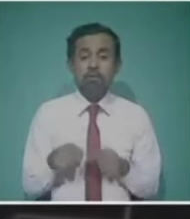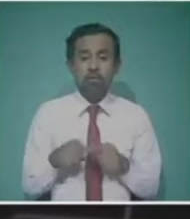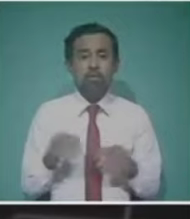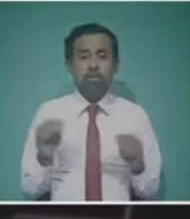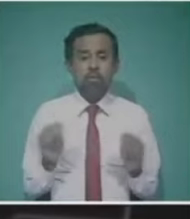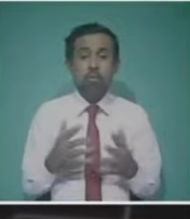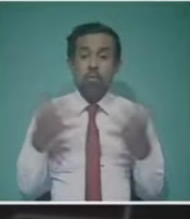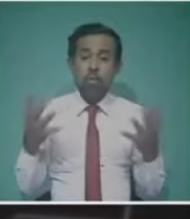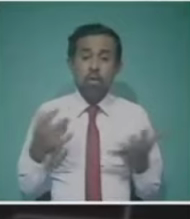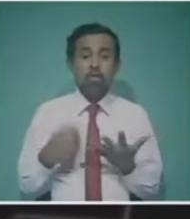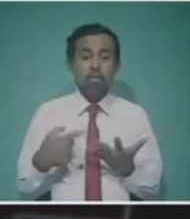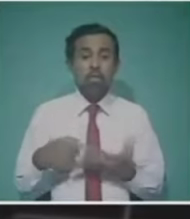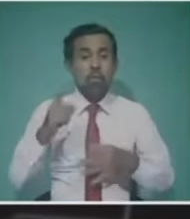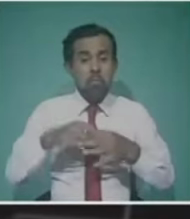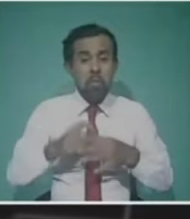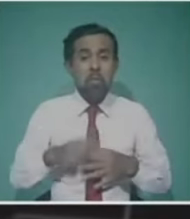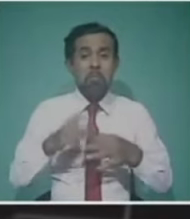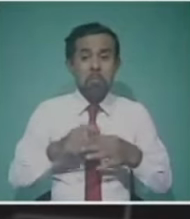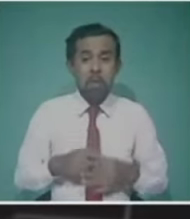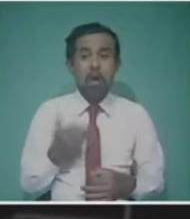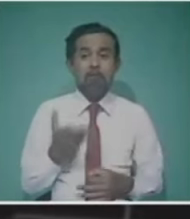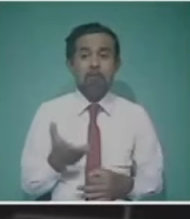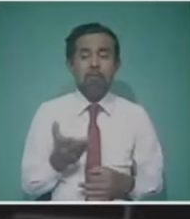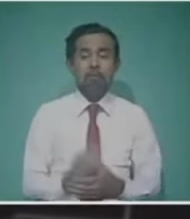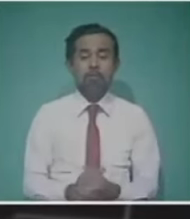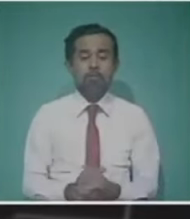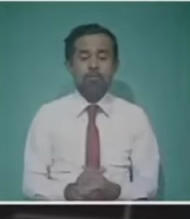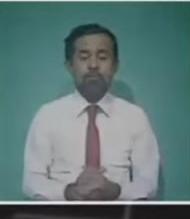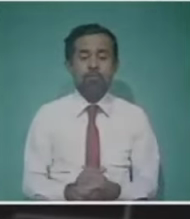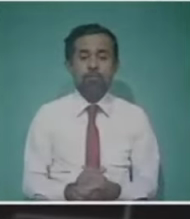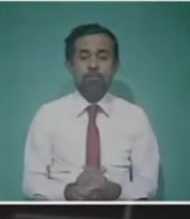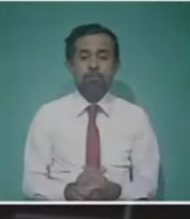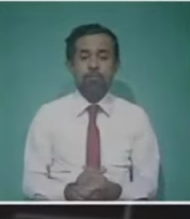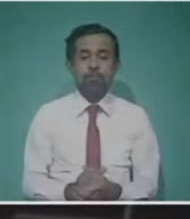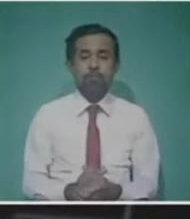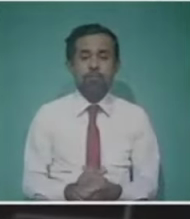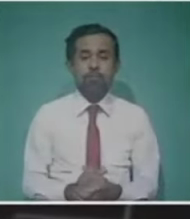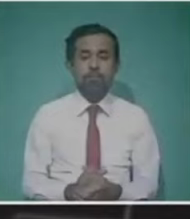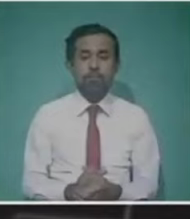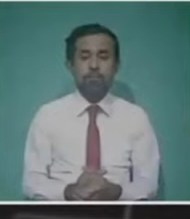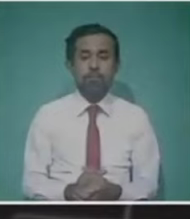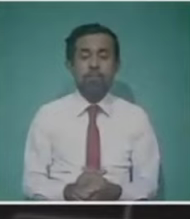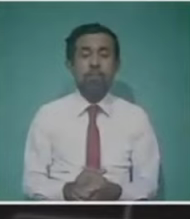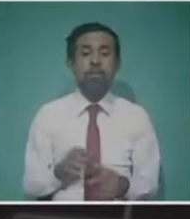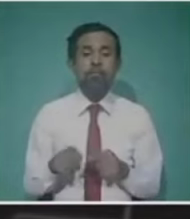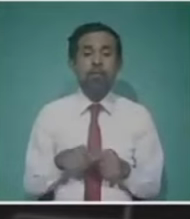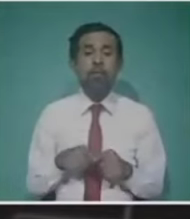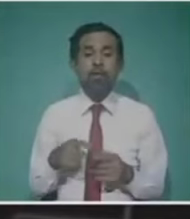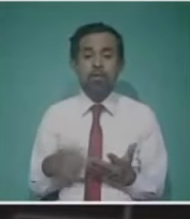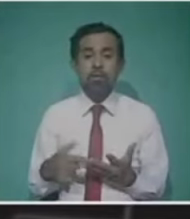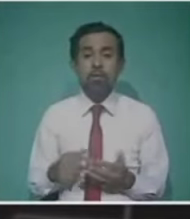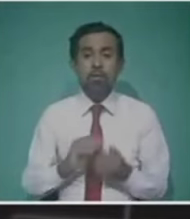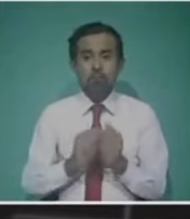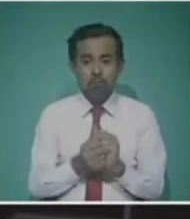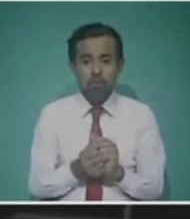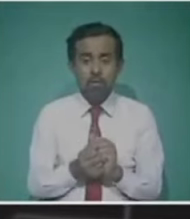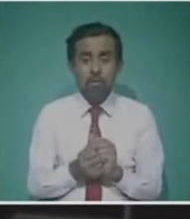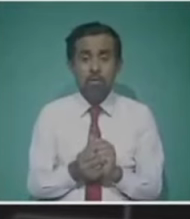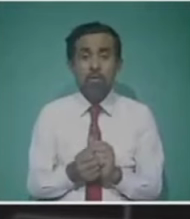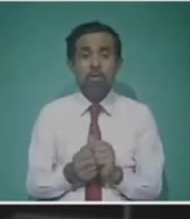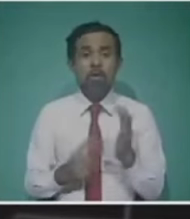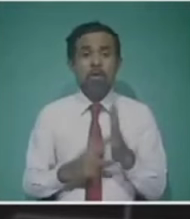கொண்டே இருக்கிறது. ஆகையால் இந்த விடயங்களை இந்த சட்டம் மூலம் தினூடாக திருத்திக் கொள்வதற்கு சாதகமான சூழல் ஏற்படும் நம்புகிறேன்.